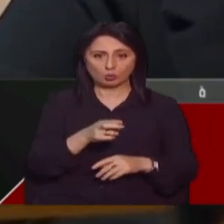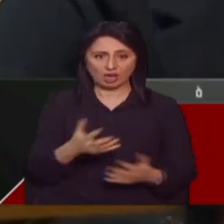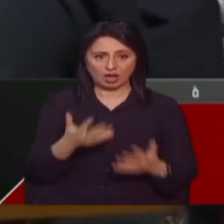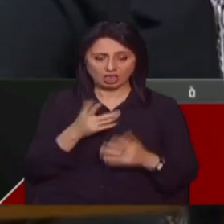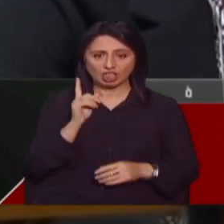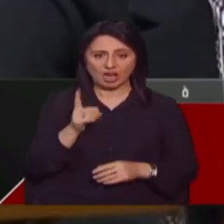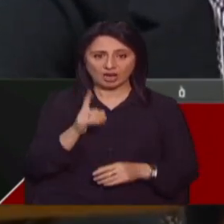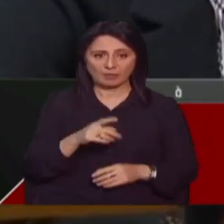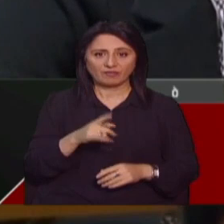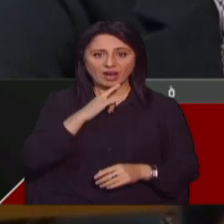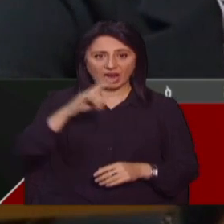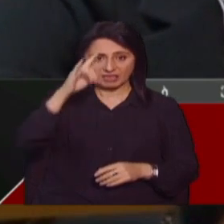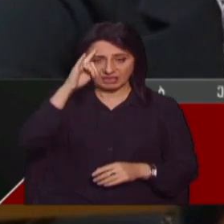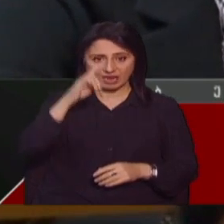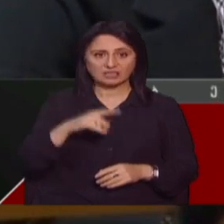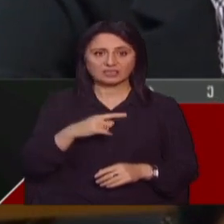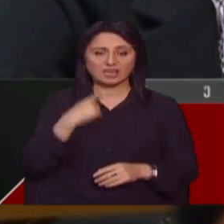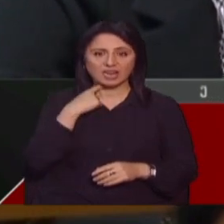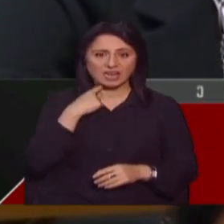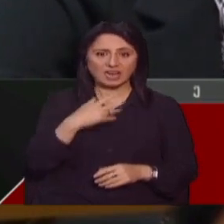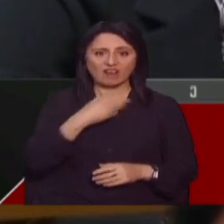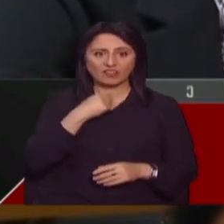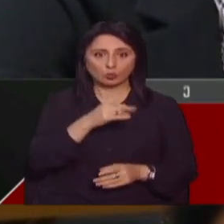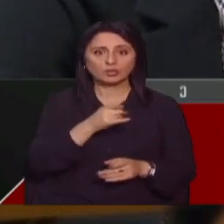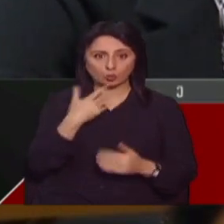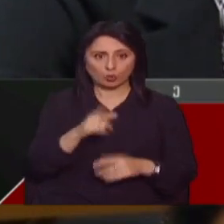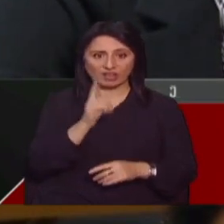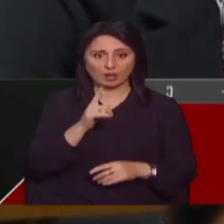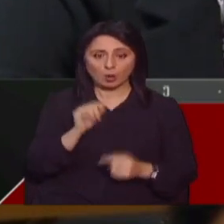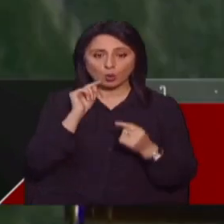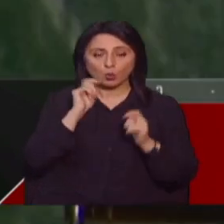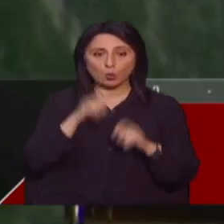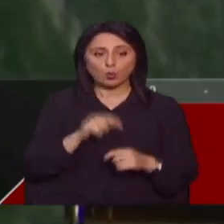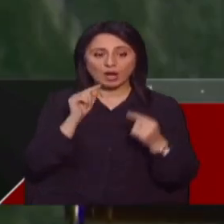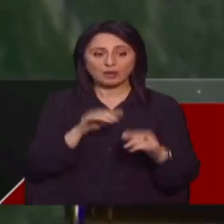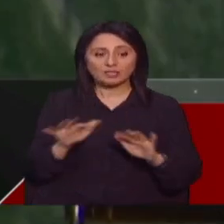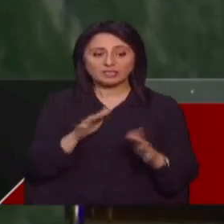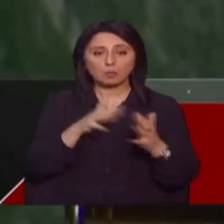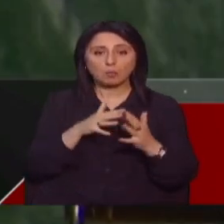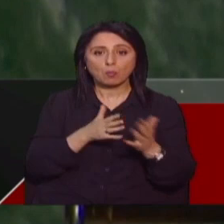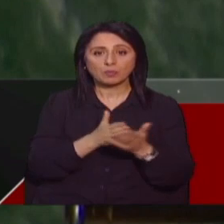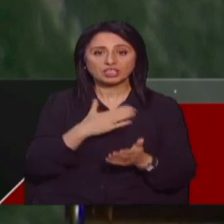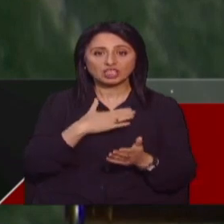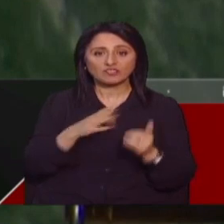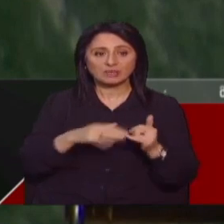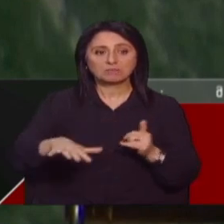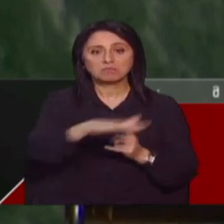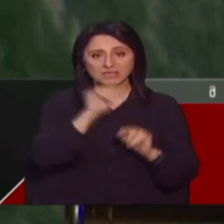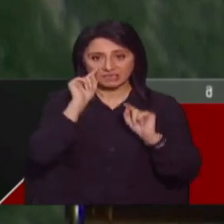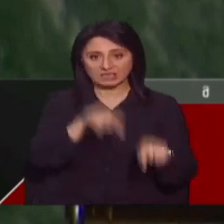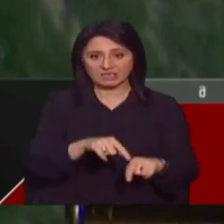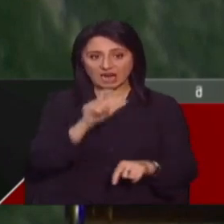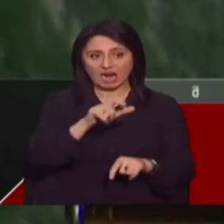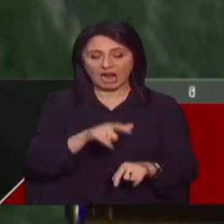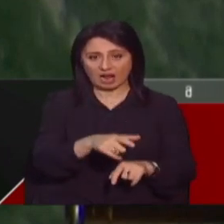აშკარად ემუქრება ყაზახეთს და ბალტიისპირეთის ქვეყნებს. უკრაინის წინააღმდეგ მიმდინარე ომის მიზანია ჩვენი მიწა, ჩვენი ხალხი,